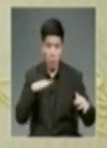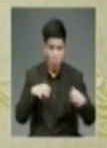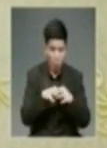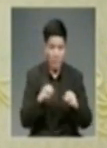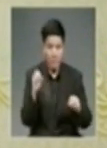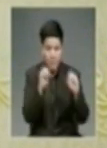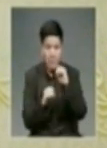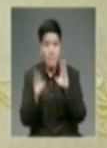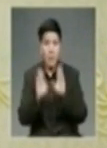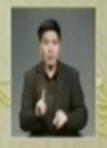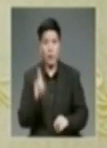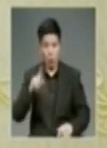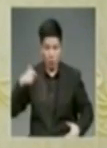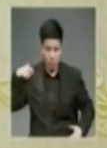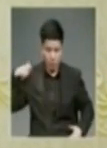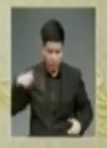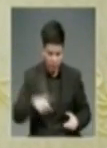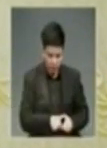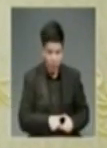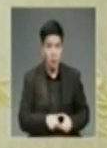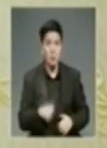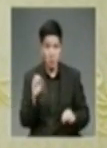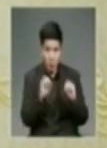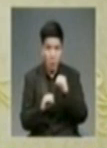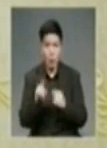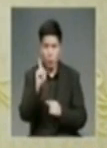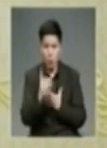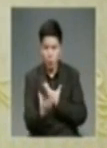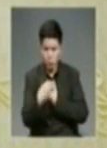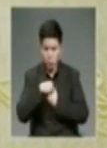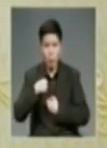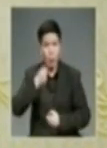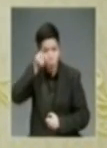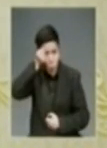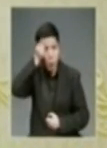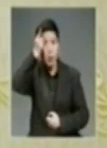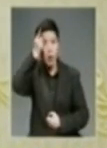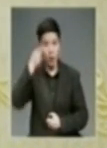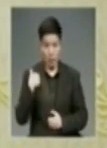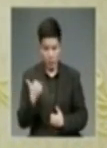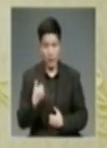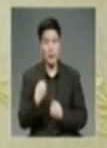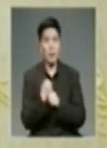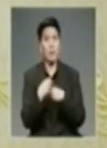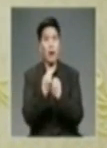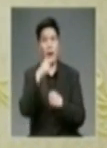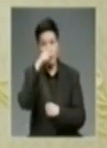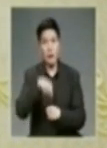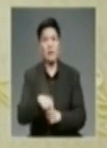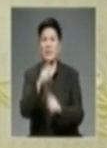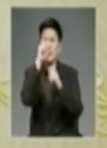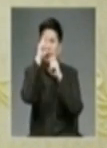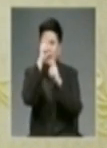อดภัยไหมก็ต้องรัดเข็มขัดเหล่านี้เป็นต้นนะครับมันต้องสร้างความใจกันให้มากขึ้นสิ่งเหล่านี้ทำให้ประเทศไทยนั้นตกอยู่ในความเสี่ย